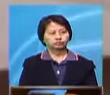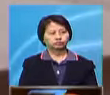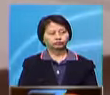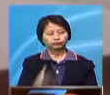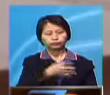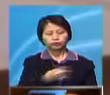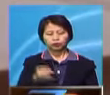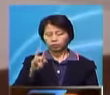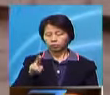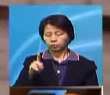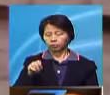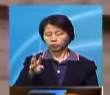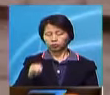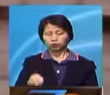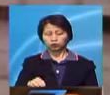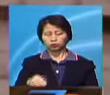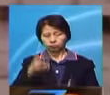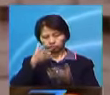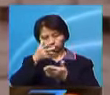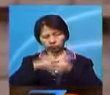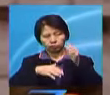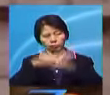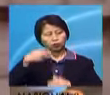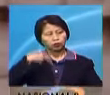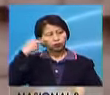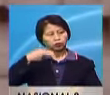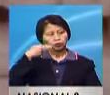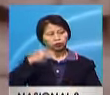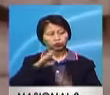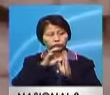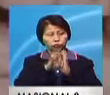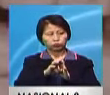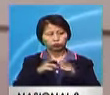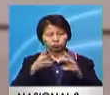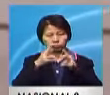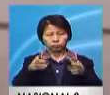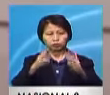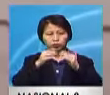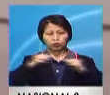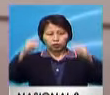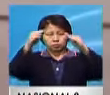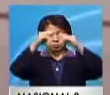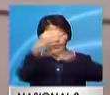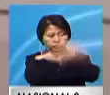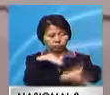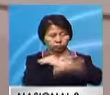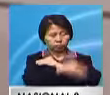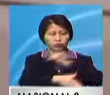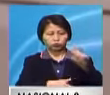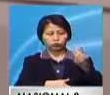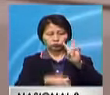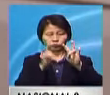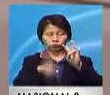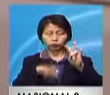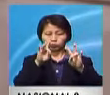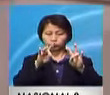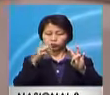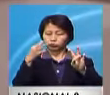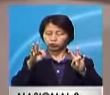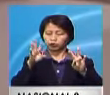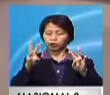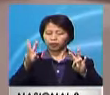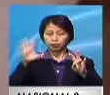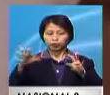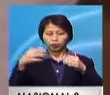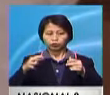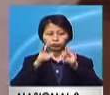itu, RTM turut mendukung pembinaan sejarah negara, antaranya perasmian Masjid Negara pada 27 Ogos 1965 yang